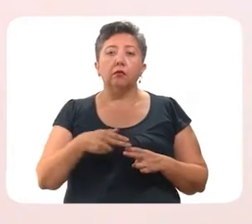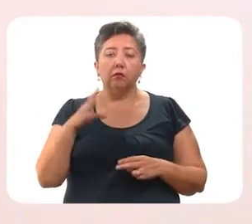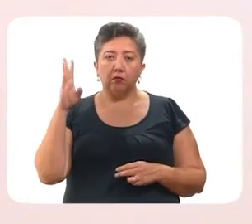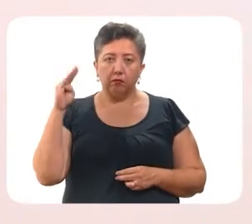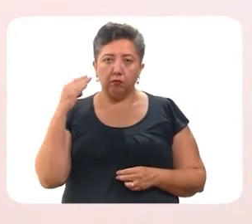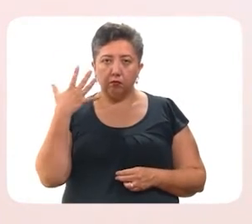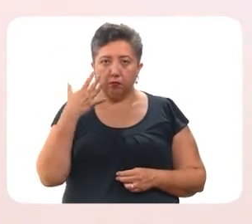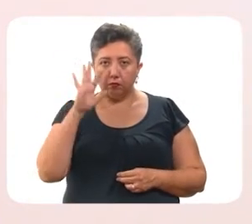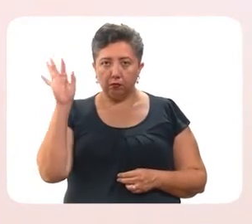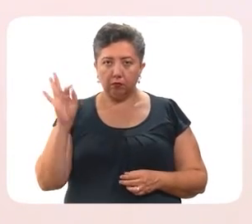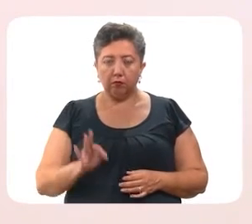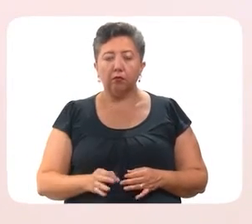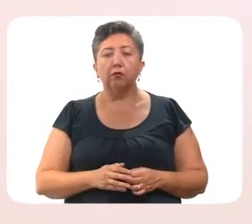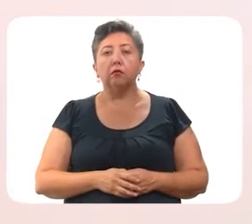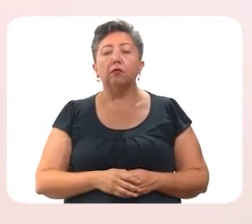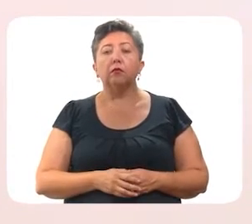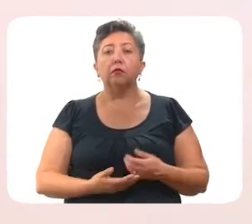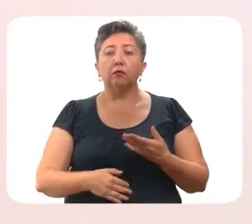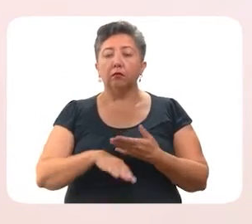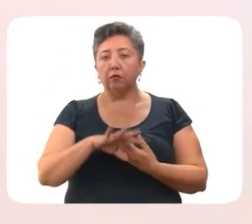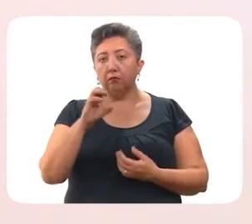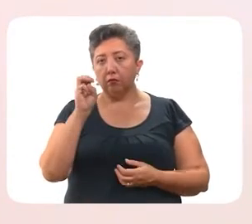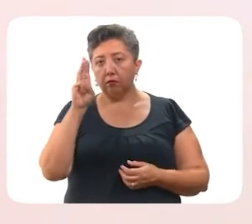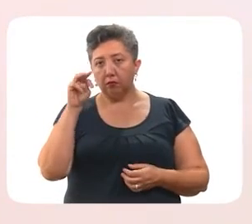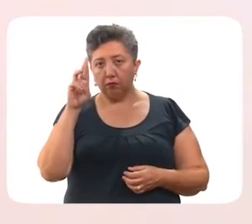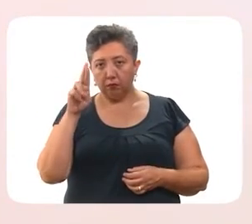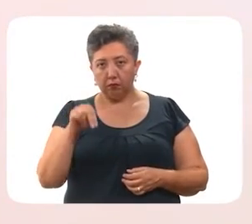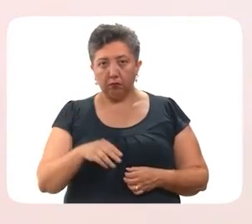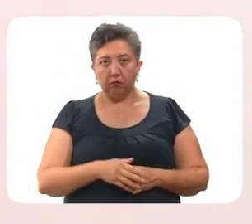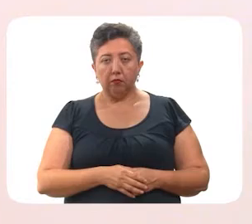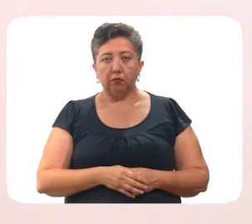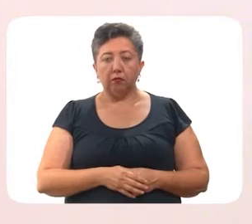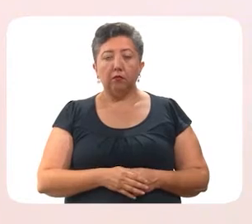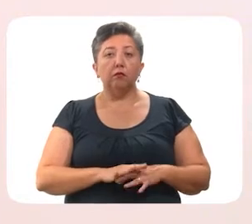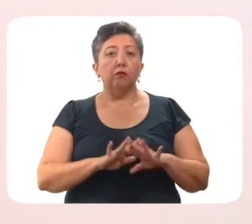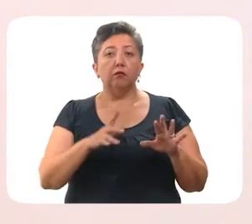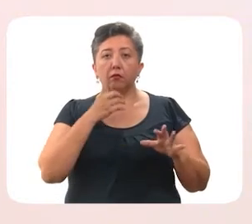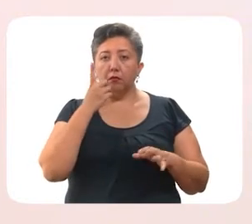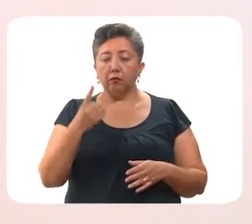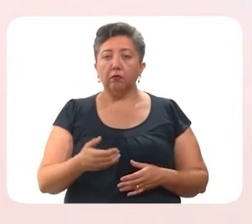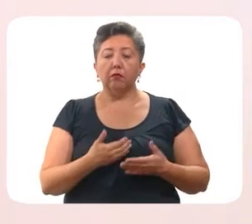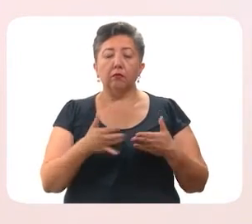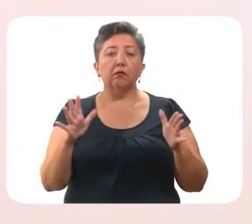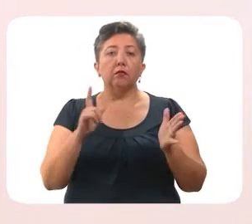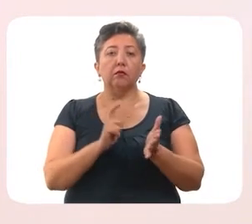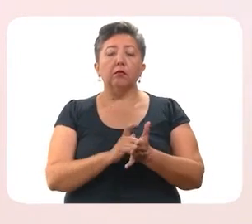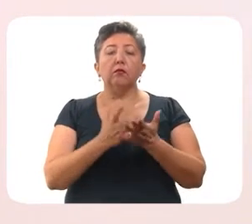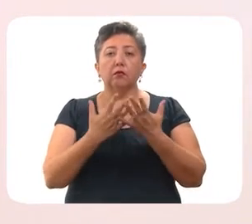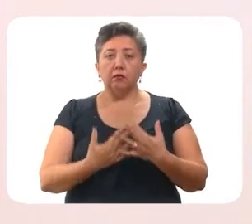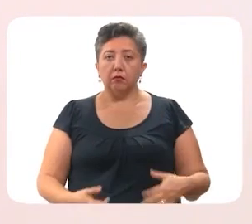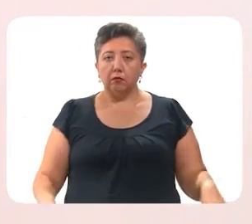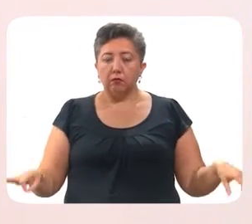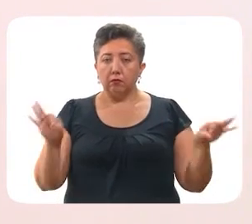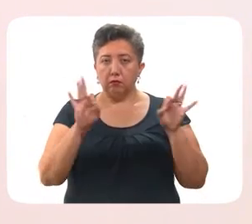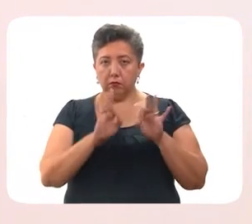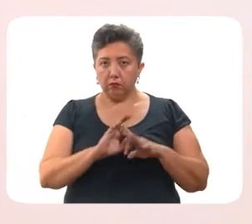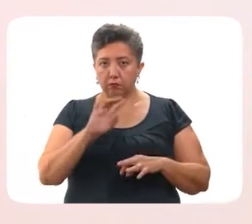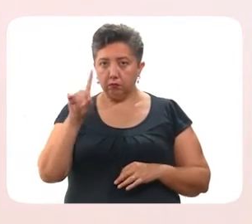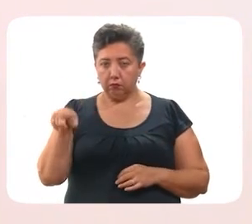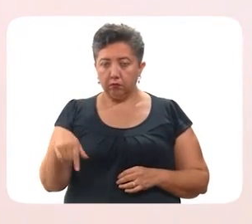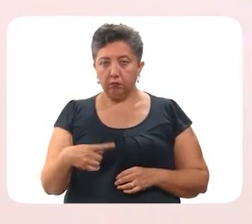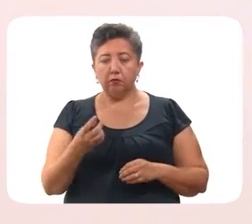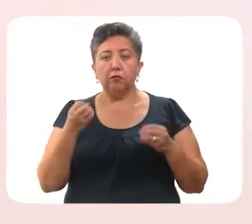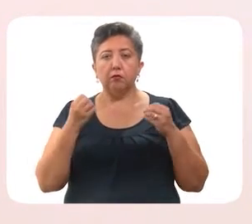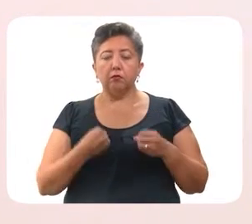ujuntule, kongal, espita, progreso, tekax, umay, teyashkukul, y chile, 109,395, mako, kujan, chajo, yan,